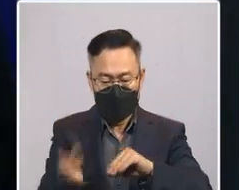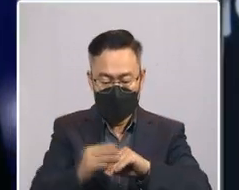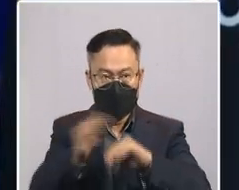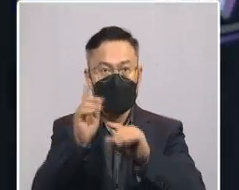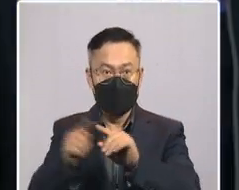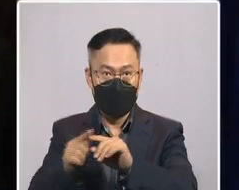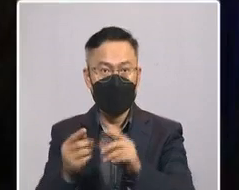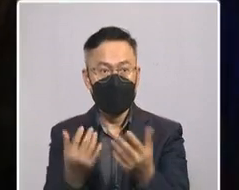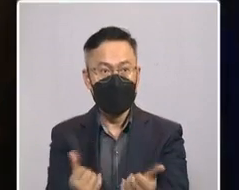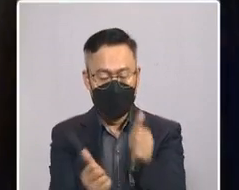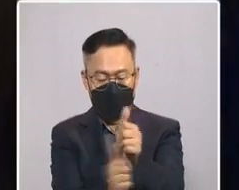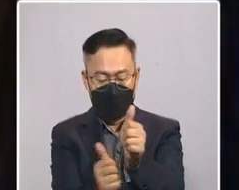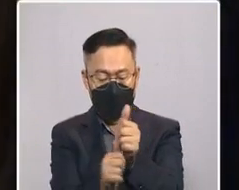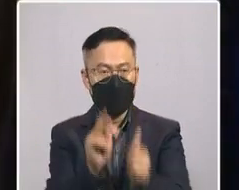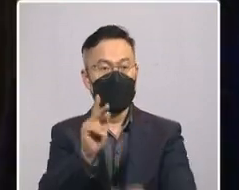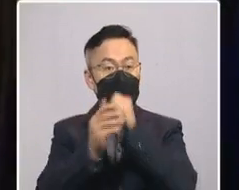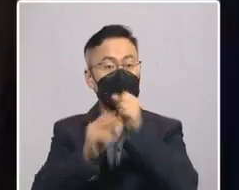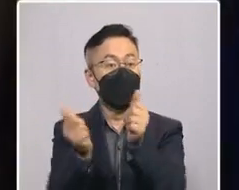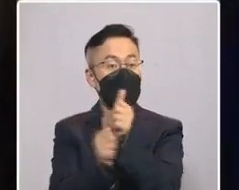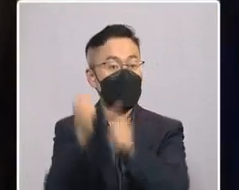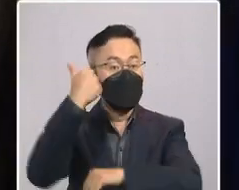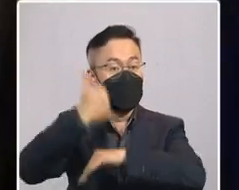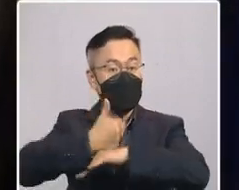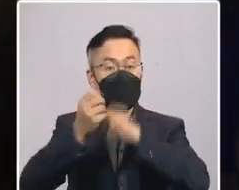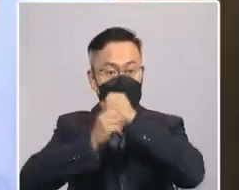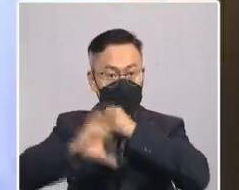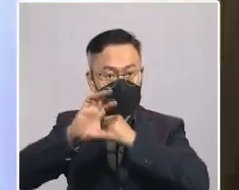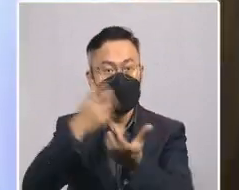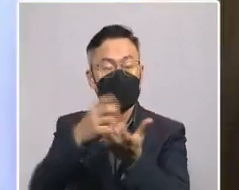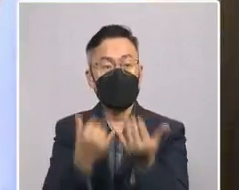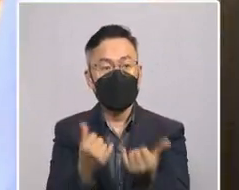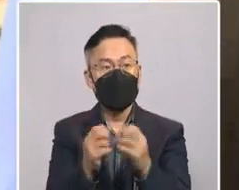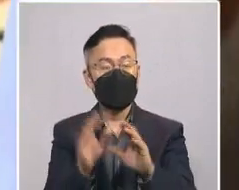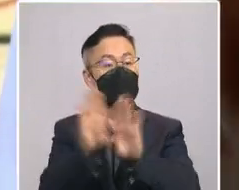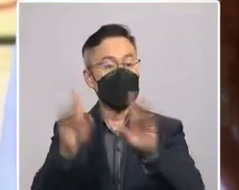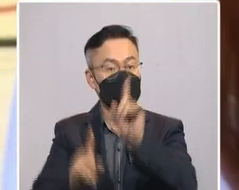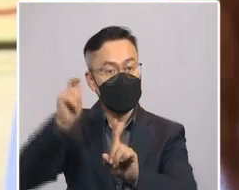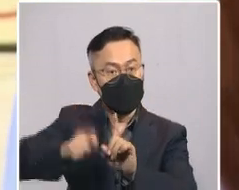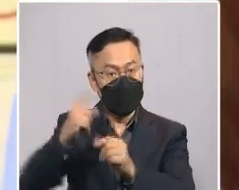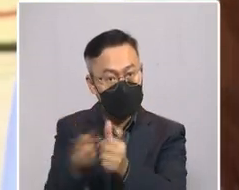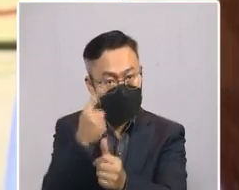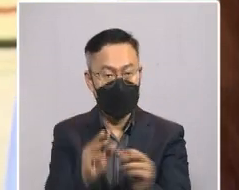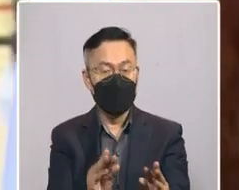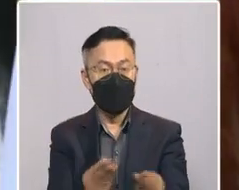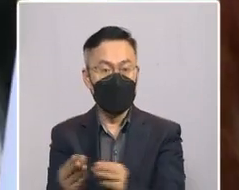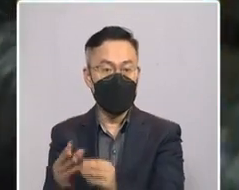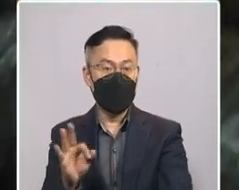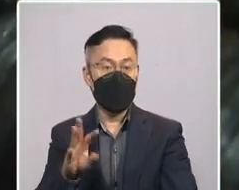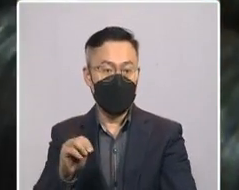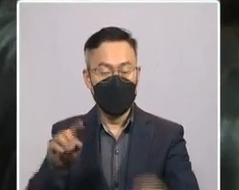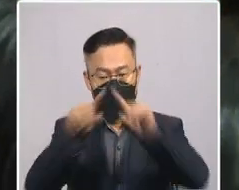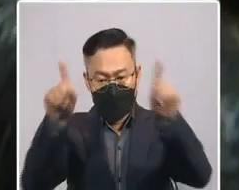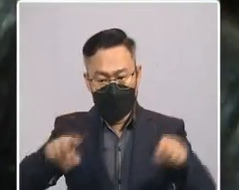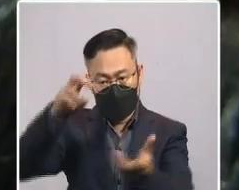กลรัตน์นะคะรองประธานกสทช.บอกค่ะว่าการประมูลครั้งนี้ถือเป็นครั้งแรกนะคะที่กิจการวิทยุจะเข้าสู่ระบบใบอนุญาตจนถึ